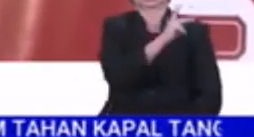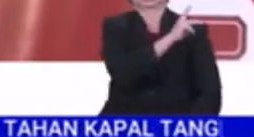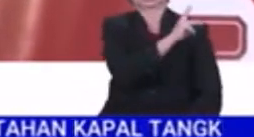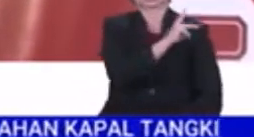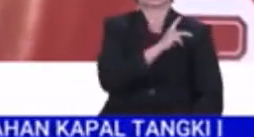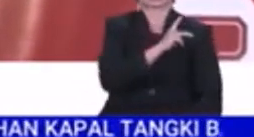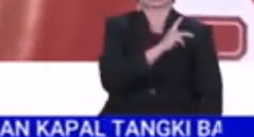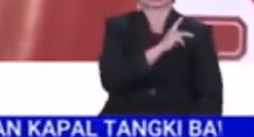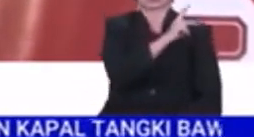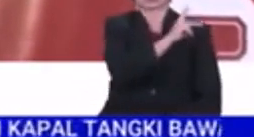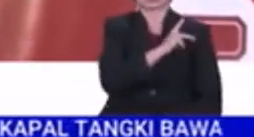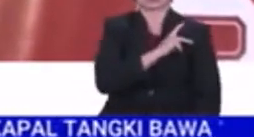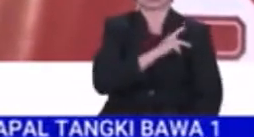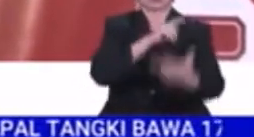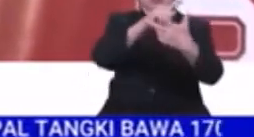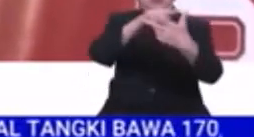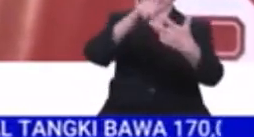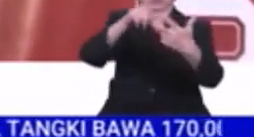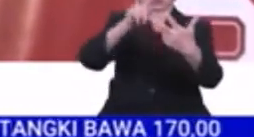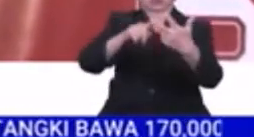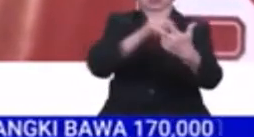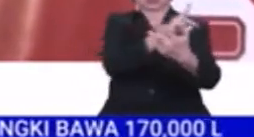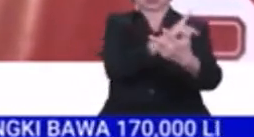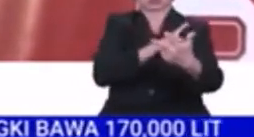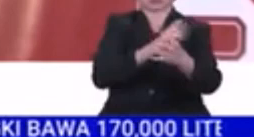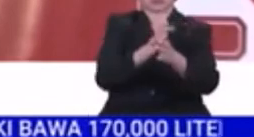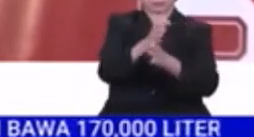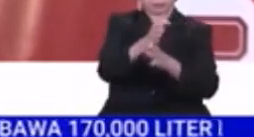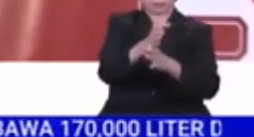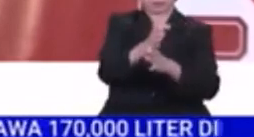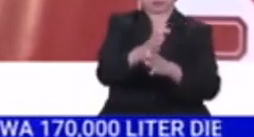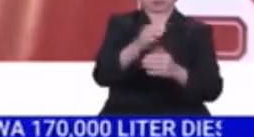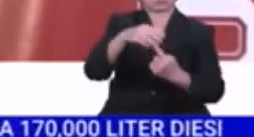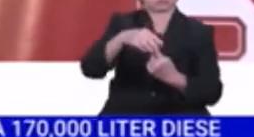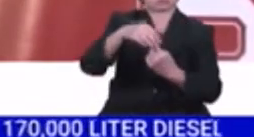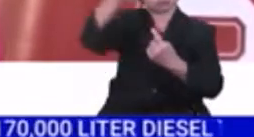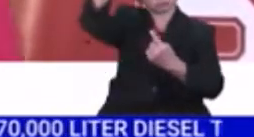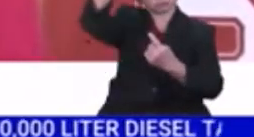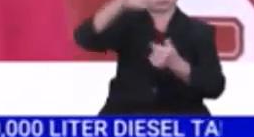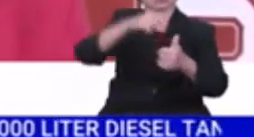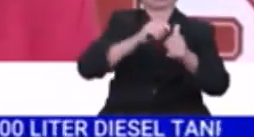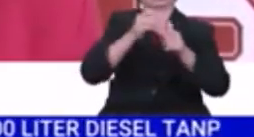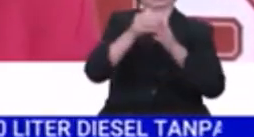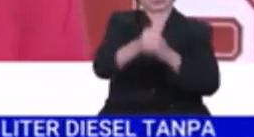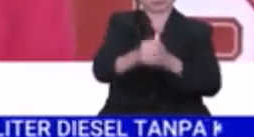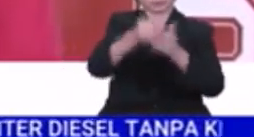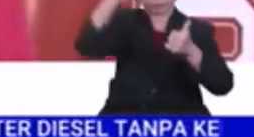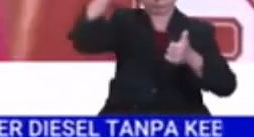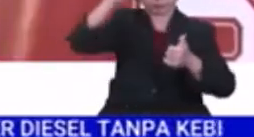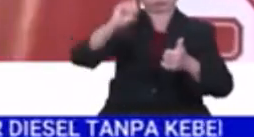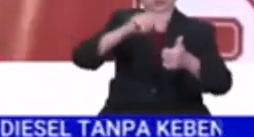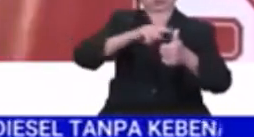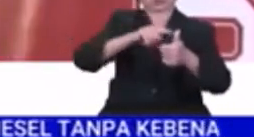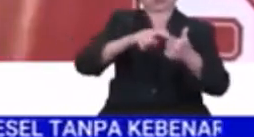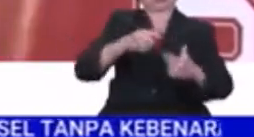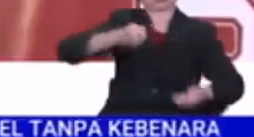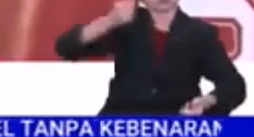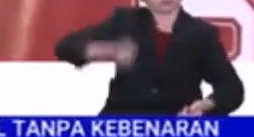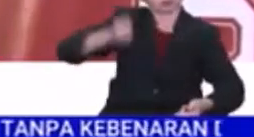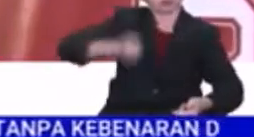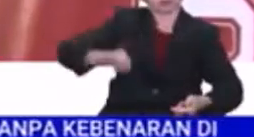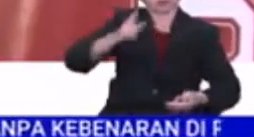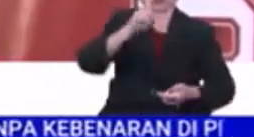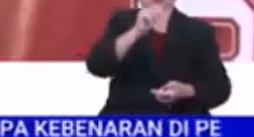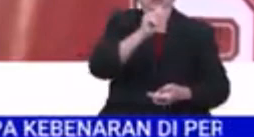ketua 3 kuasai cabang negara dalam bidang eksekutif yang dipimpin Perdana Menteri dan dalam kaki mainnya